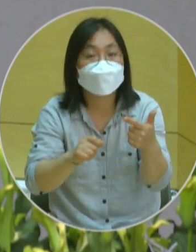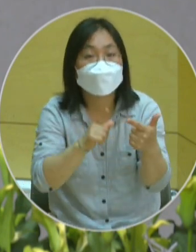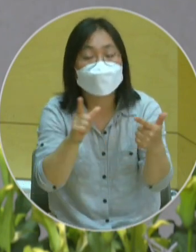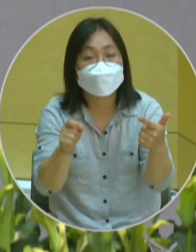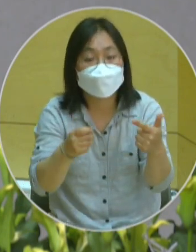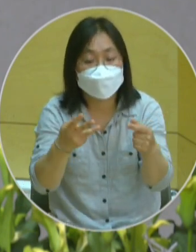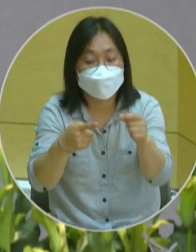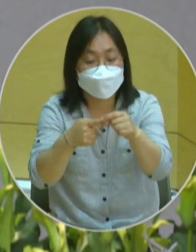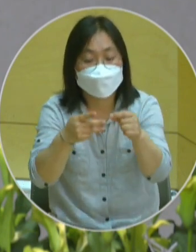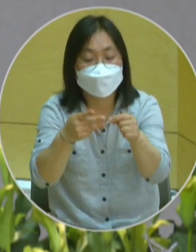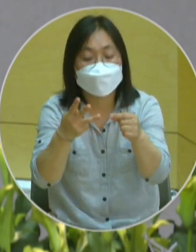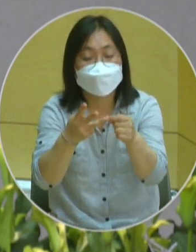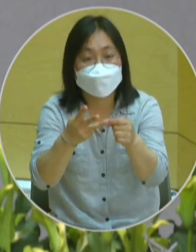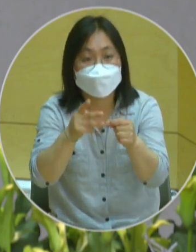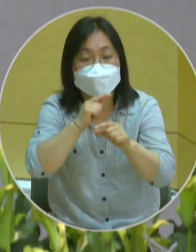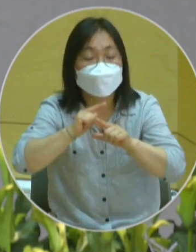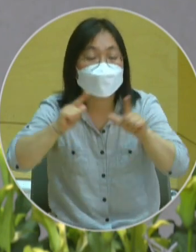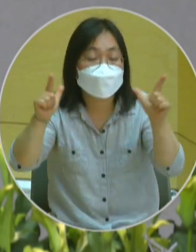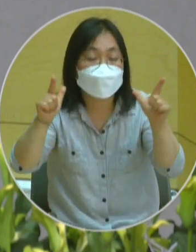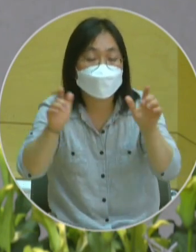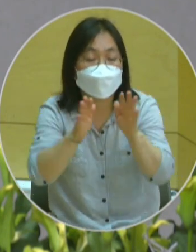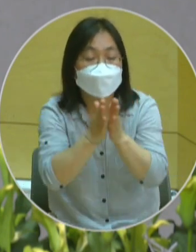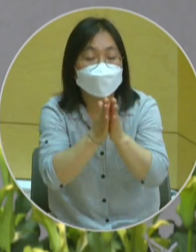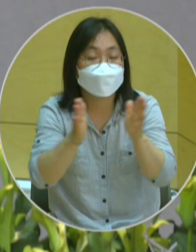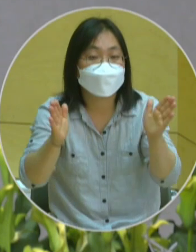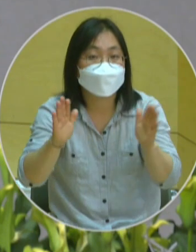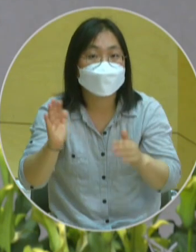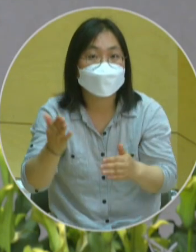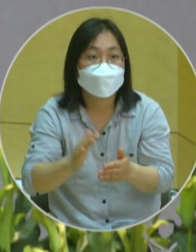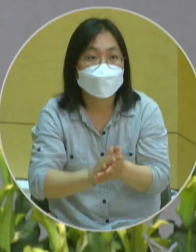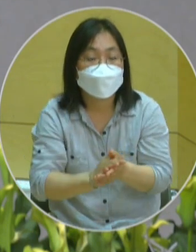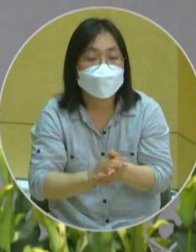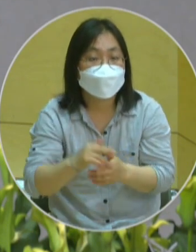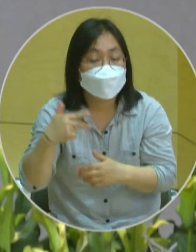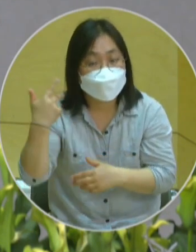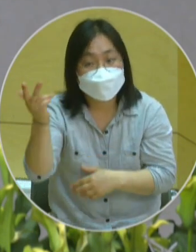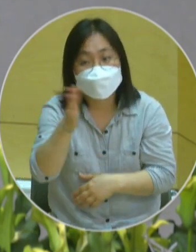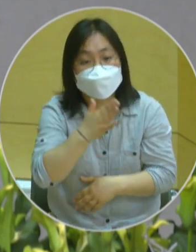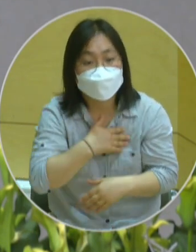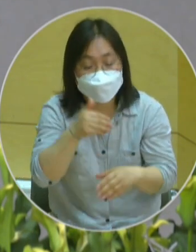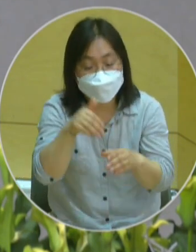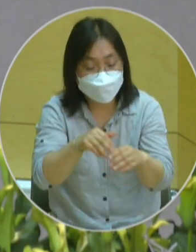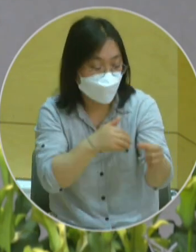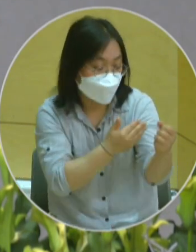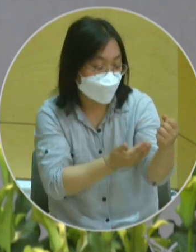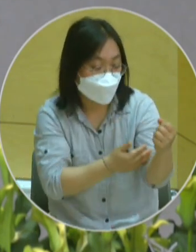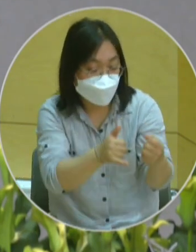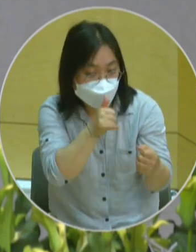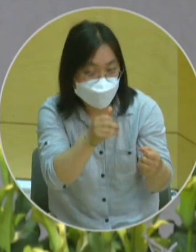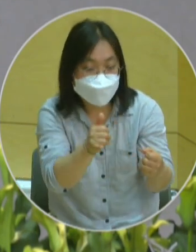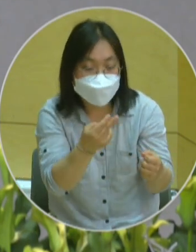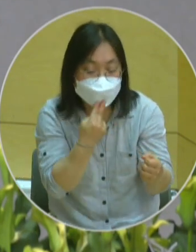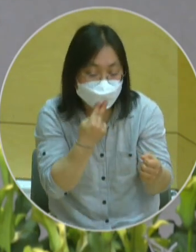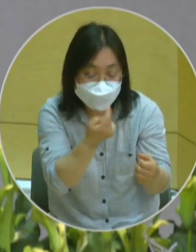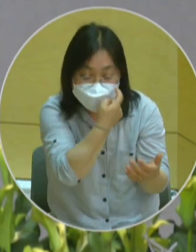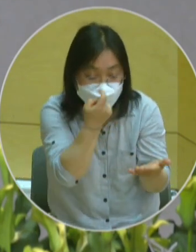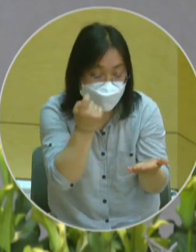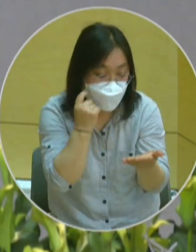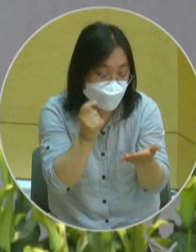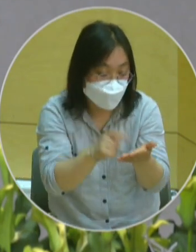주일날 하게 됩니다. 다음 주일부터는 내가 투표권이 있는지 없는지 교회 오셔서 확인하시면 됩니다.